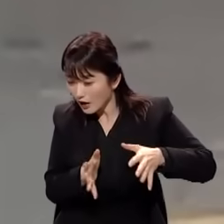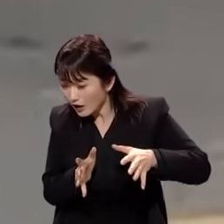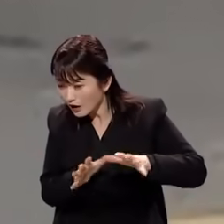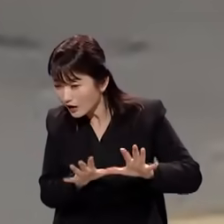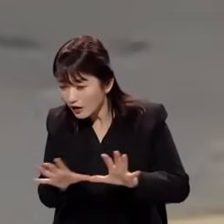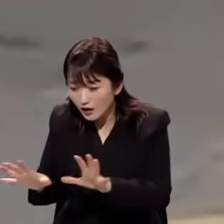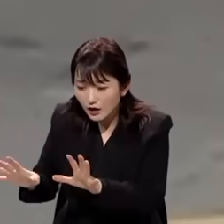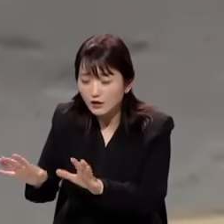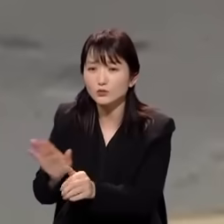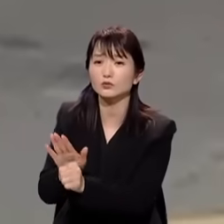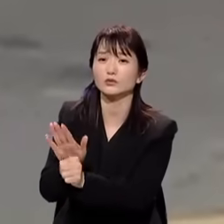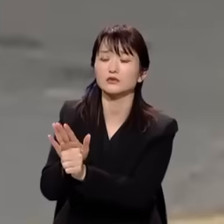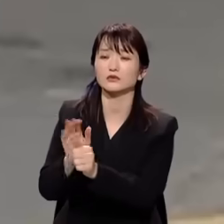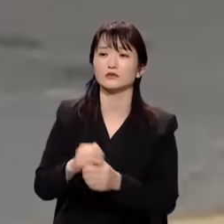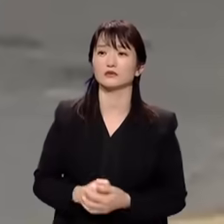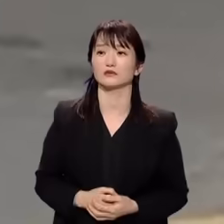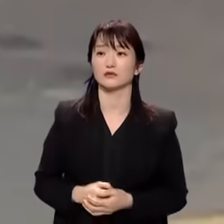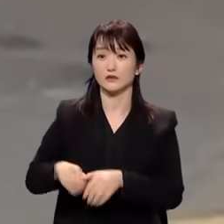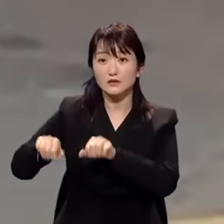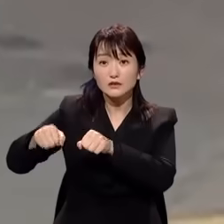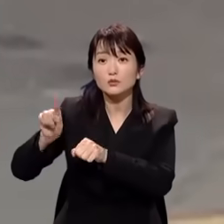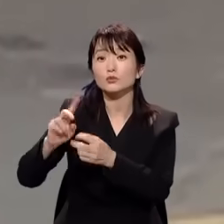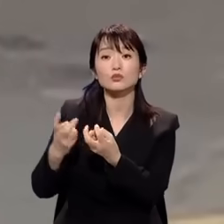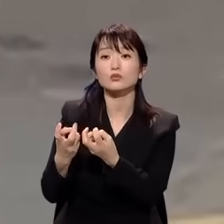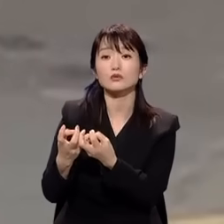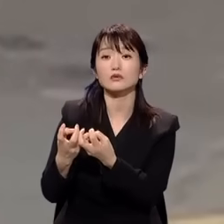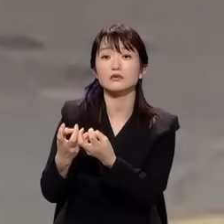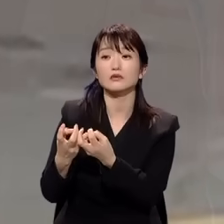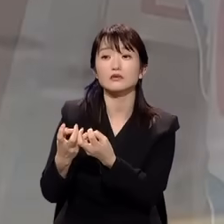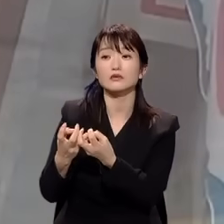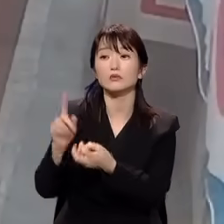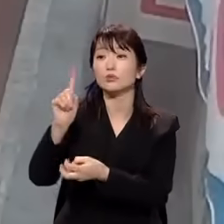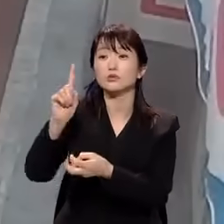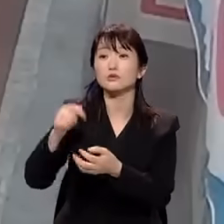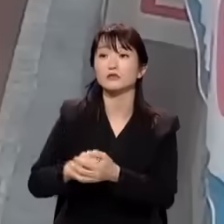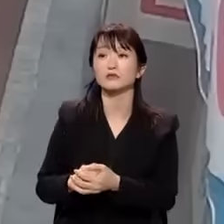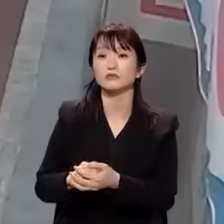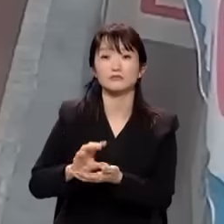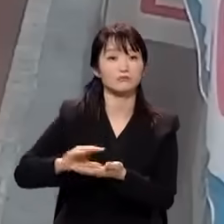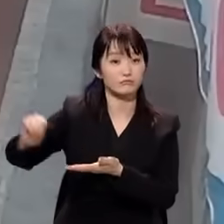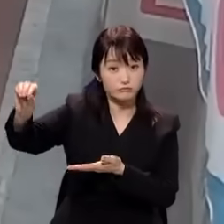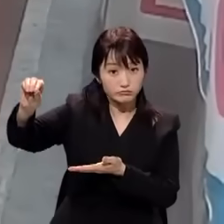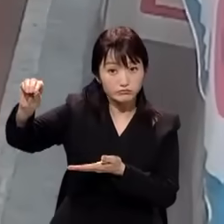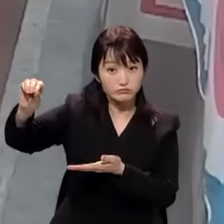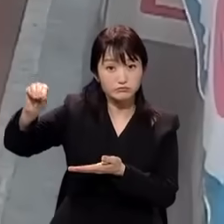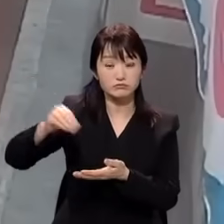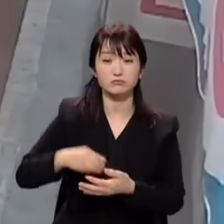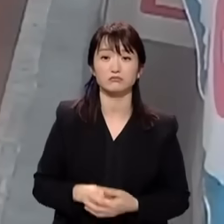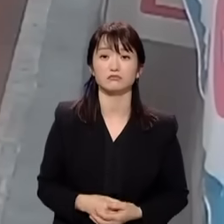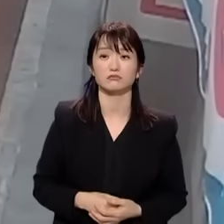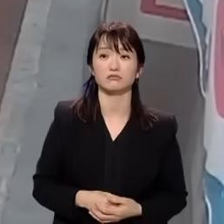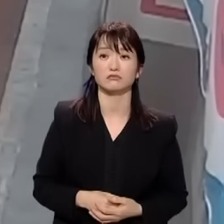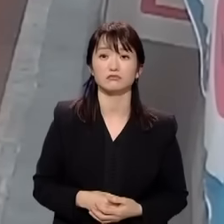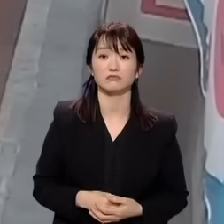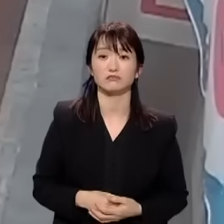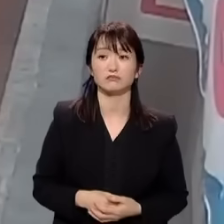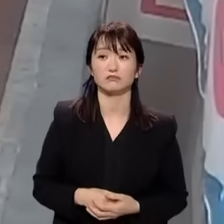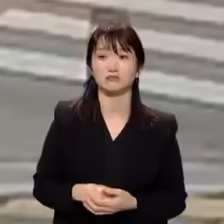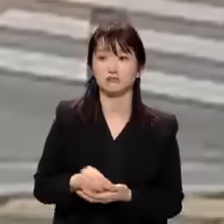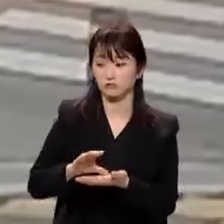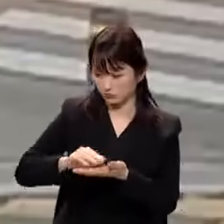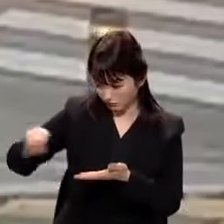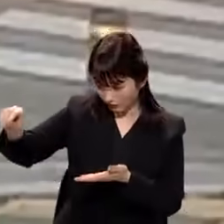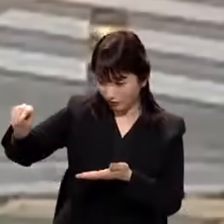저렇게 정리를 해줍니다. 자, 그런데 라이더 어떻게 할까요? 라이더, 자, 오토바이 탔어. 그리고 붕 갑니다. 그냥